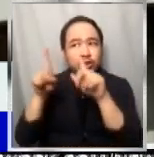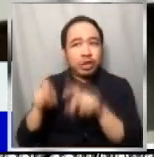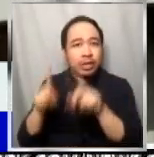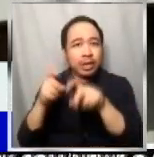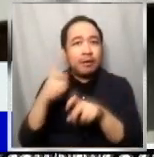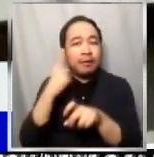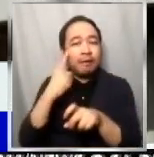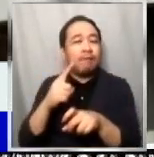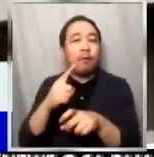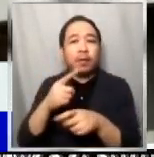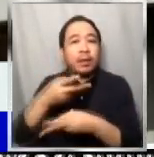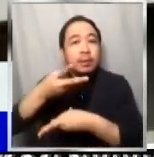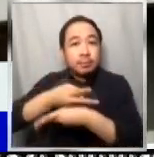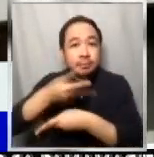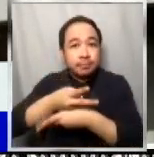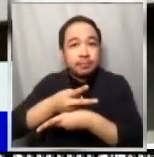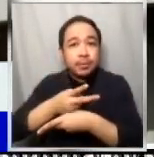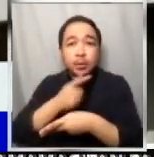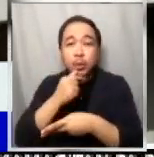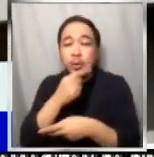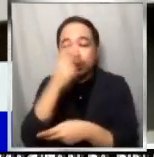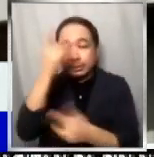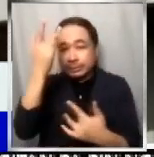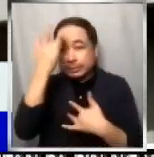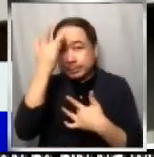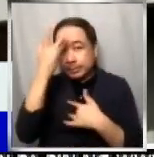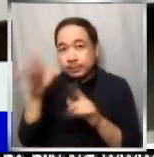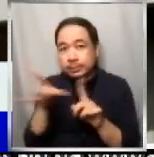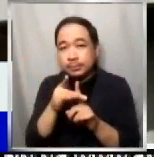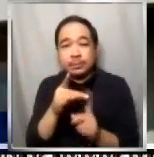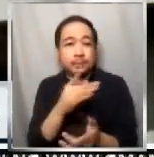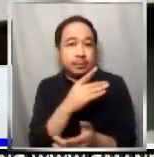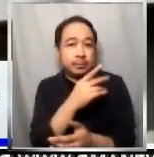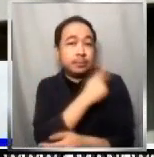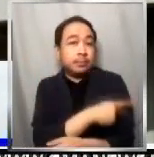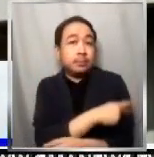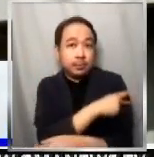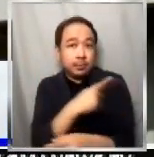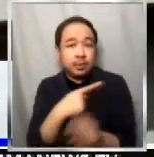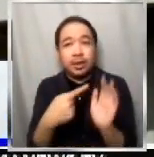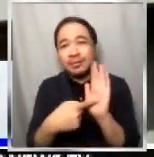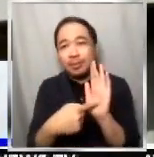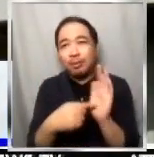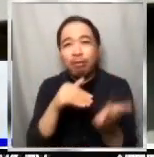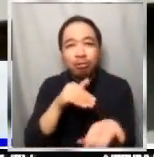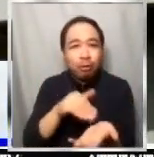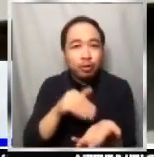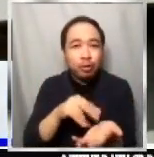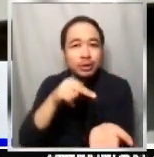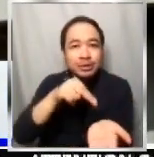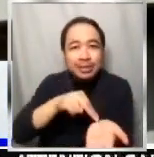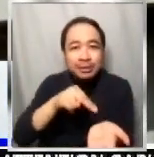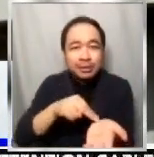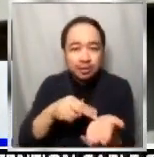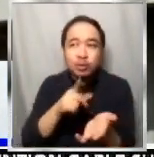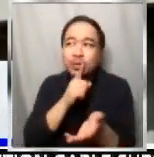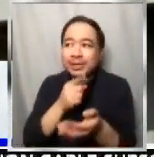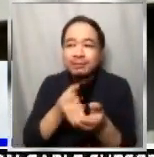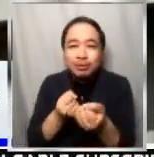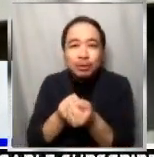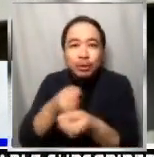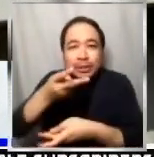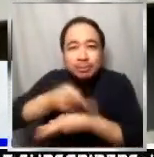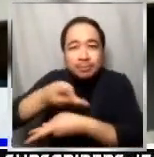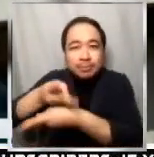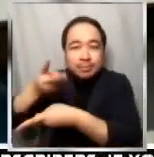ng COVID-19 patients. No? Ito yung mga doctors and nurses na talagang nag-aalaga ng COVID-19 patients. At dun sa